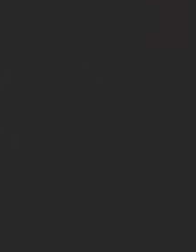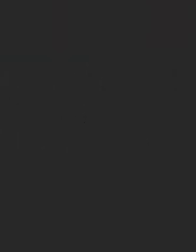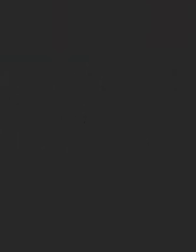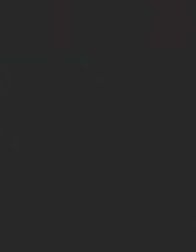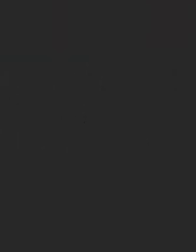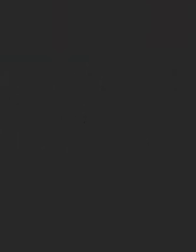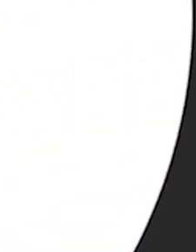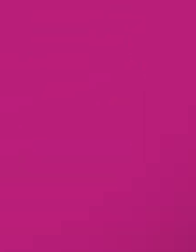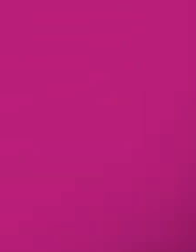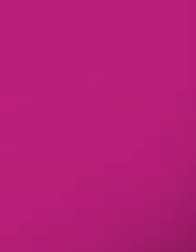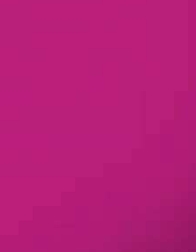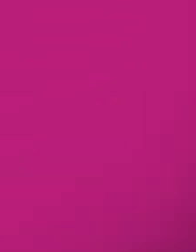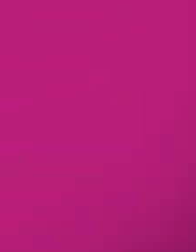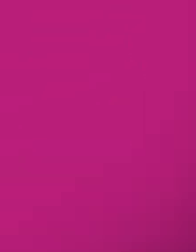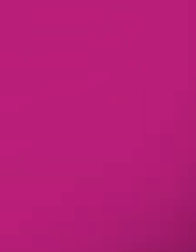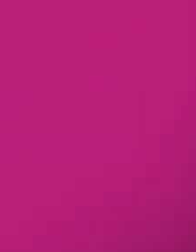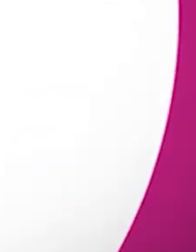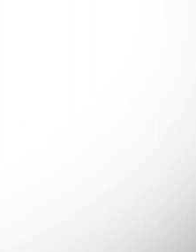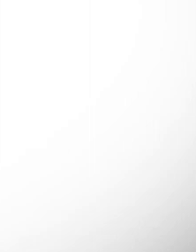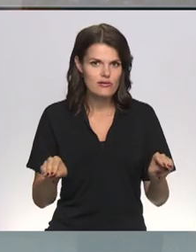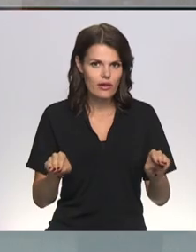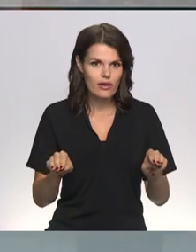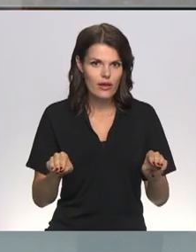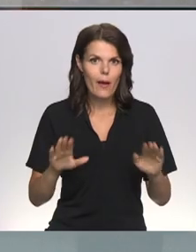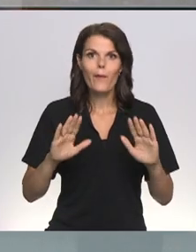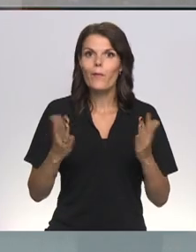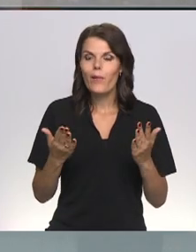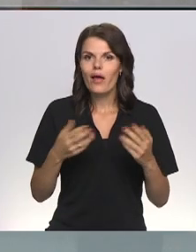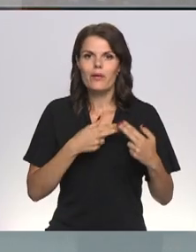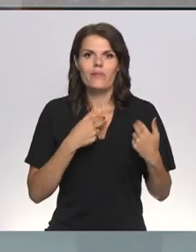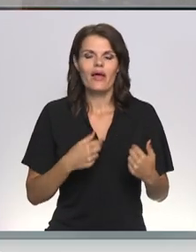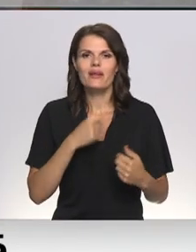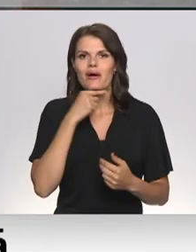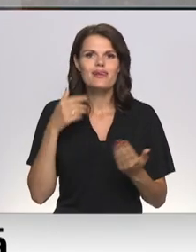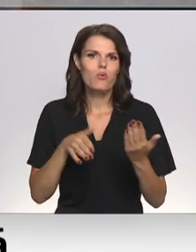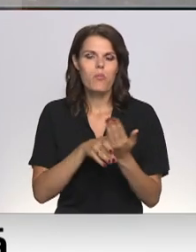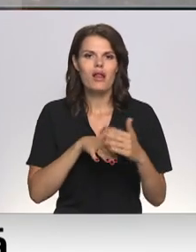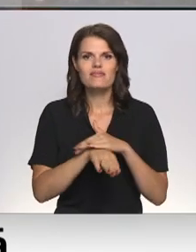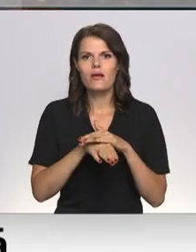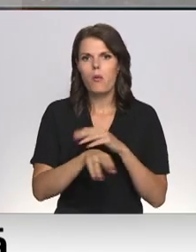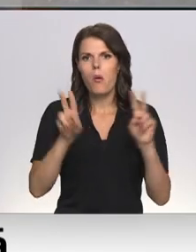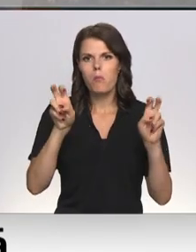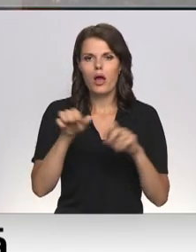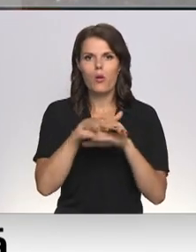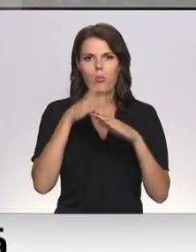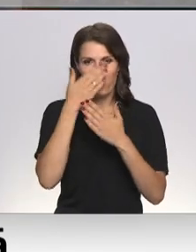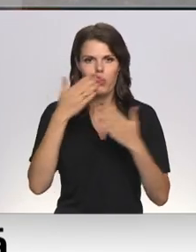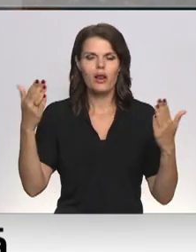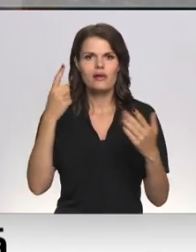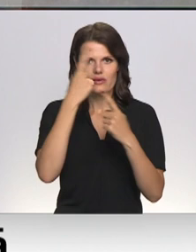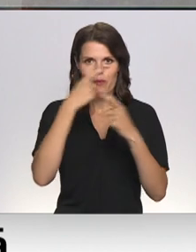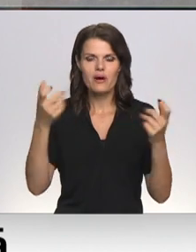Re, viss ēters ir te! Bet biedrība Gribu palīdzēt bēgļiem publiski paziņojusi, ka ir